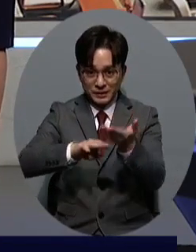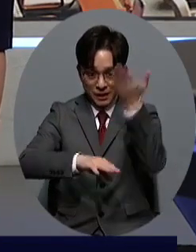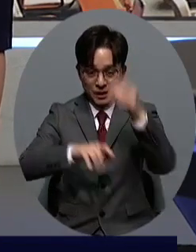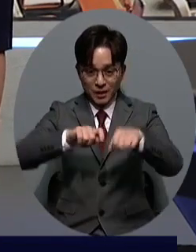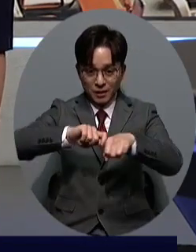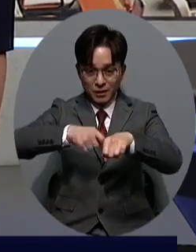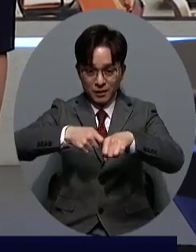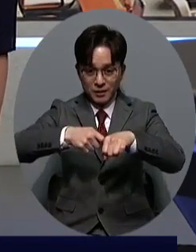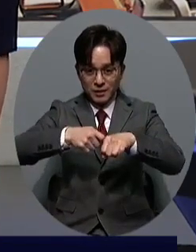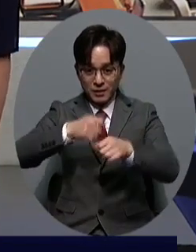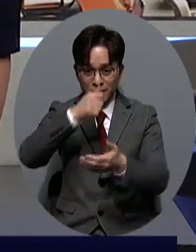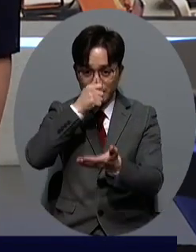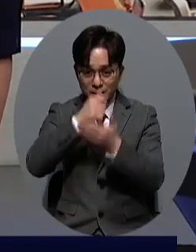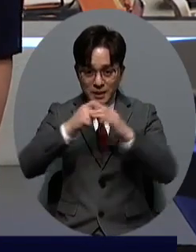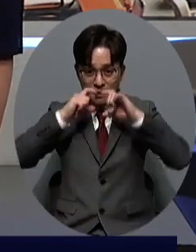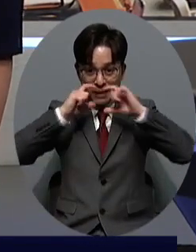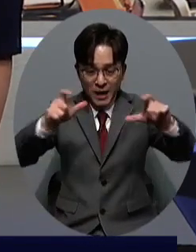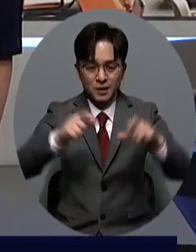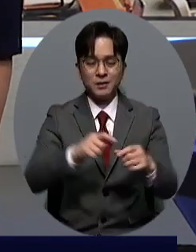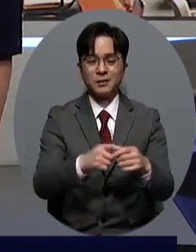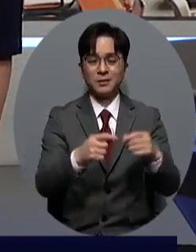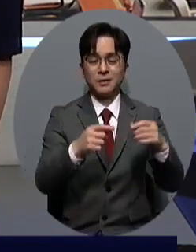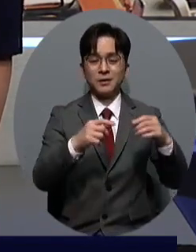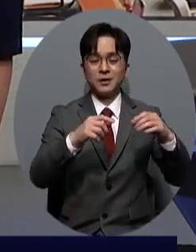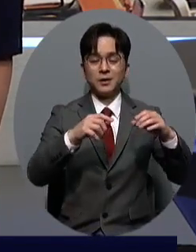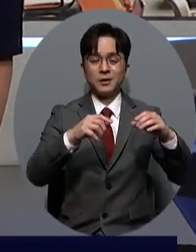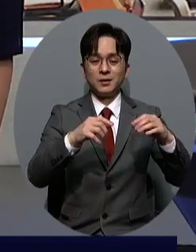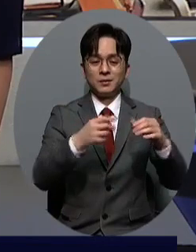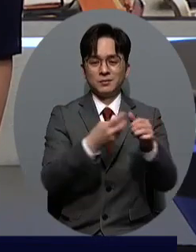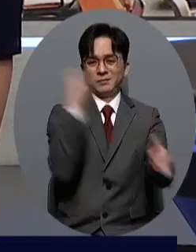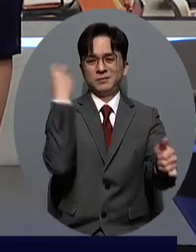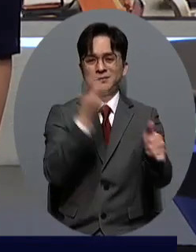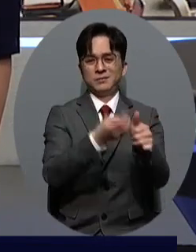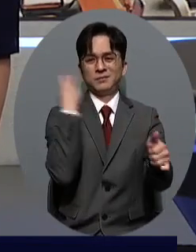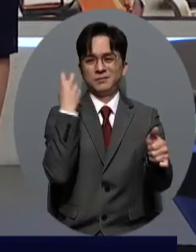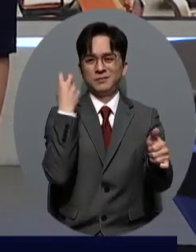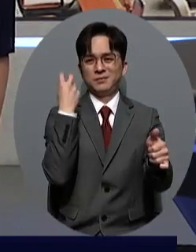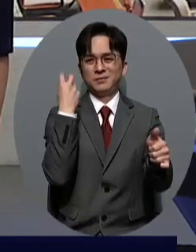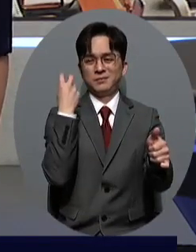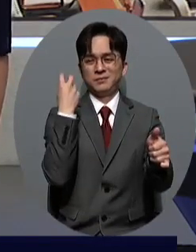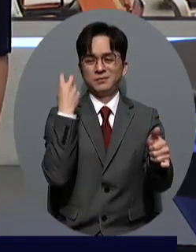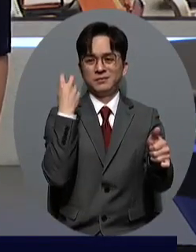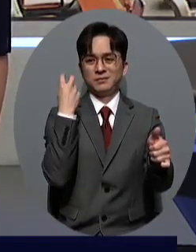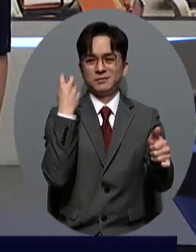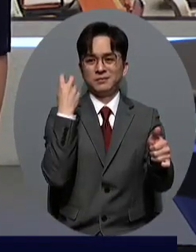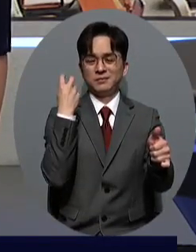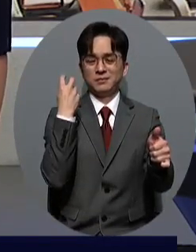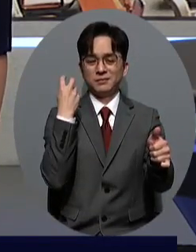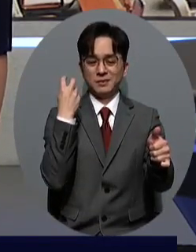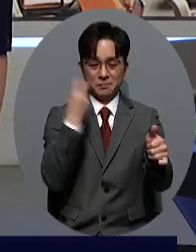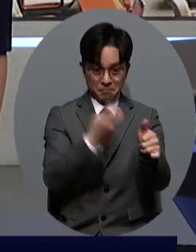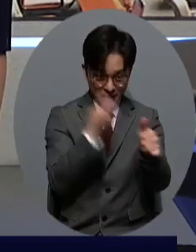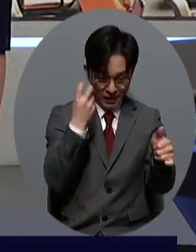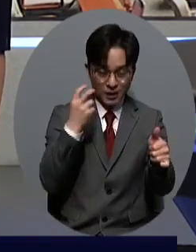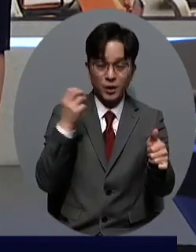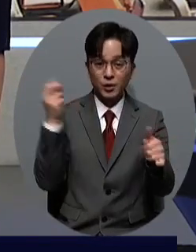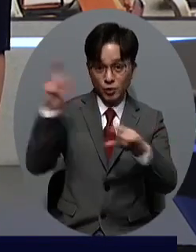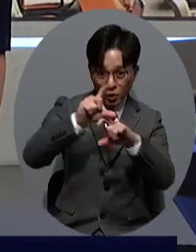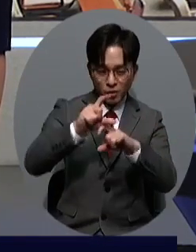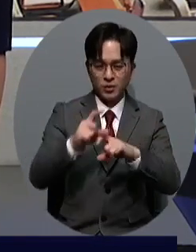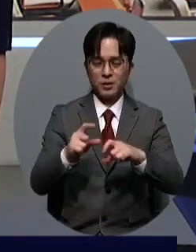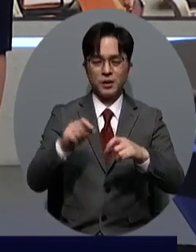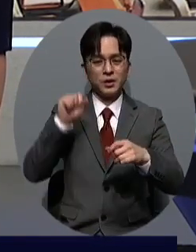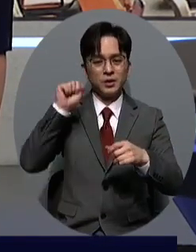확정되면 당선이 무효가 됩니다. 만약 당선 무효형이 확정이 되면 이 대표는 5년간